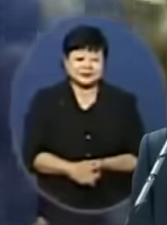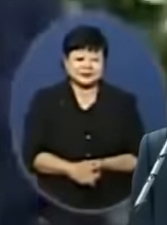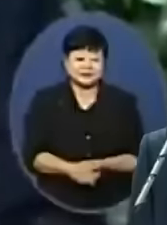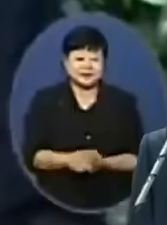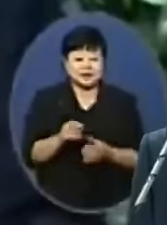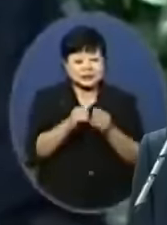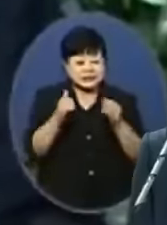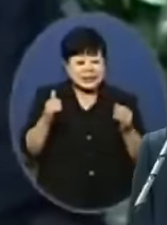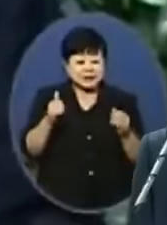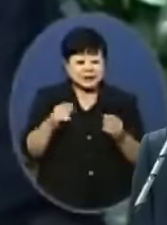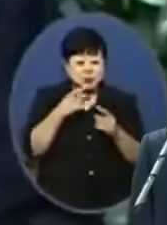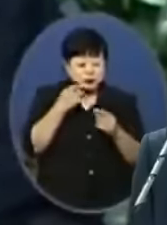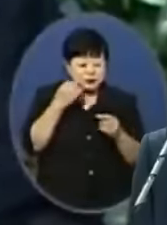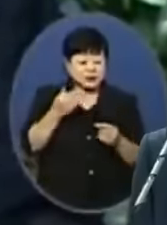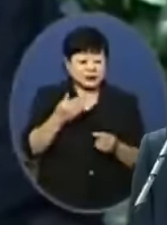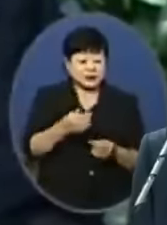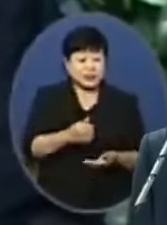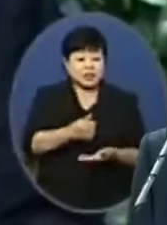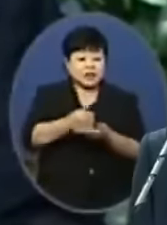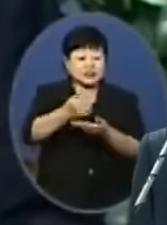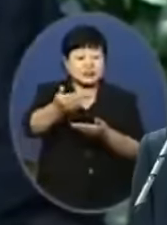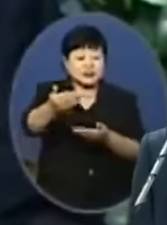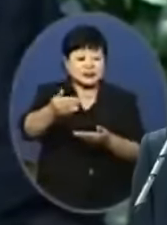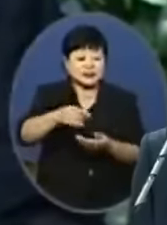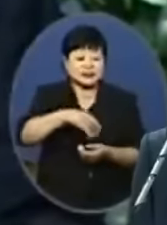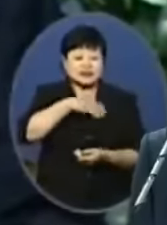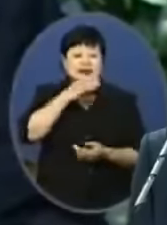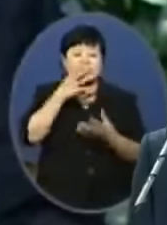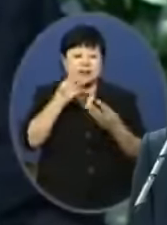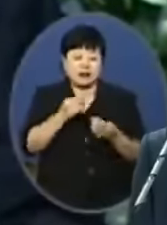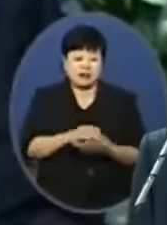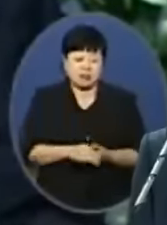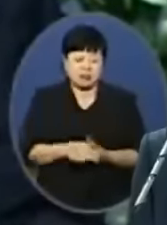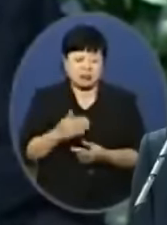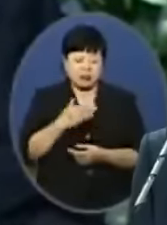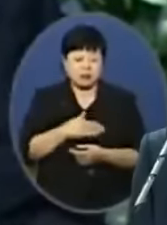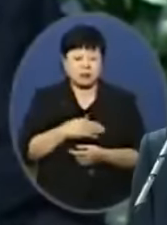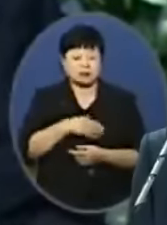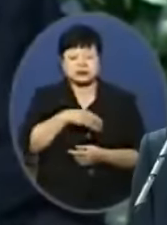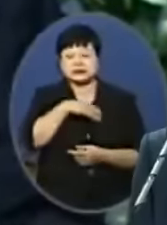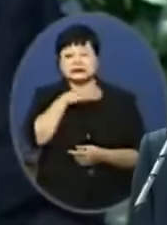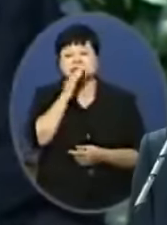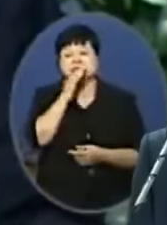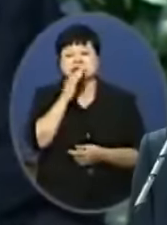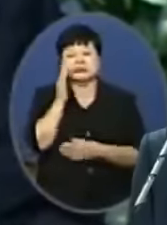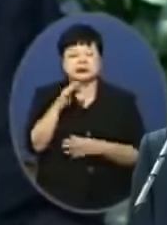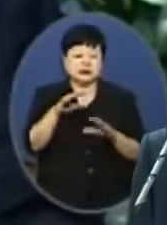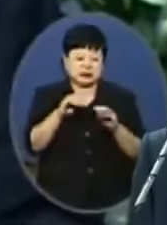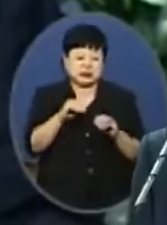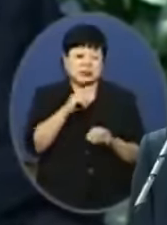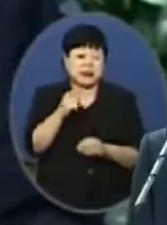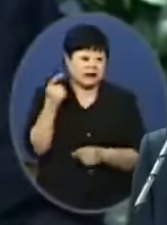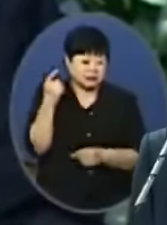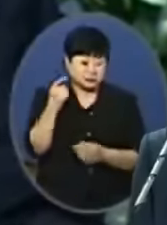어떠한 사람들이 저에게 격려를 많이 합니다. 이제 나이도 먹고 몸도 지칠 테니 설교